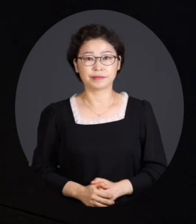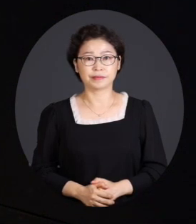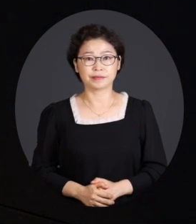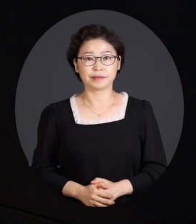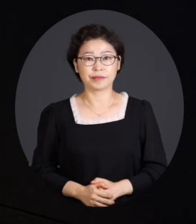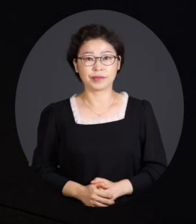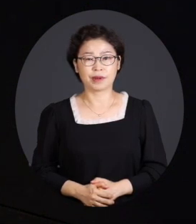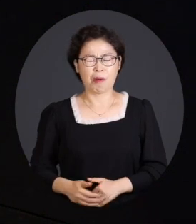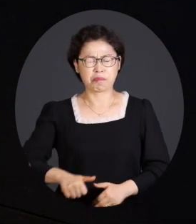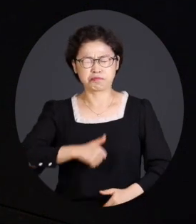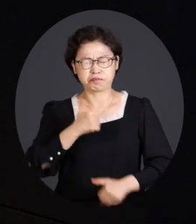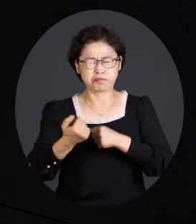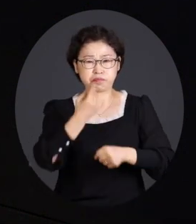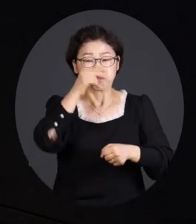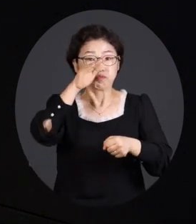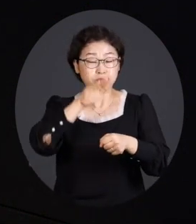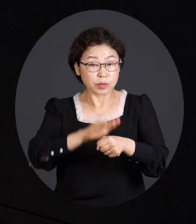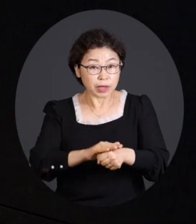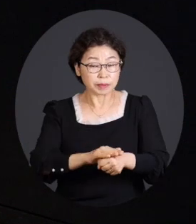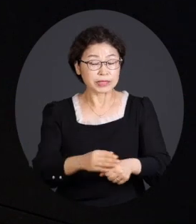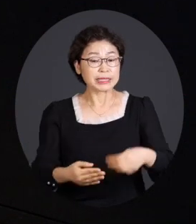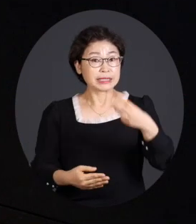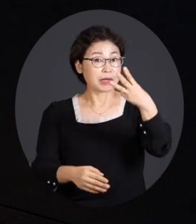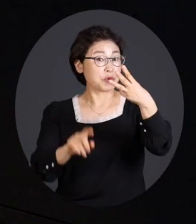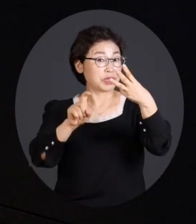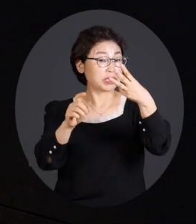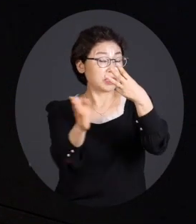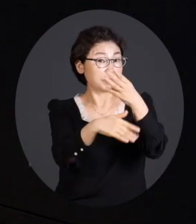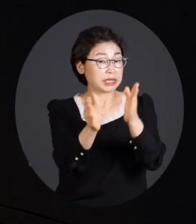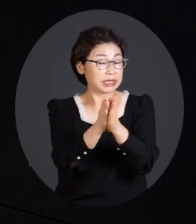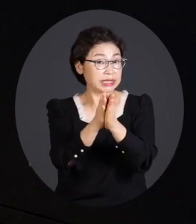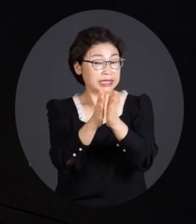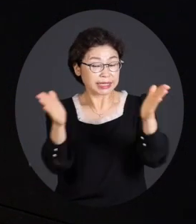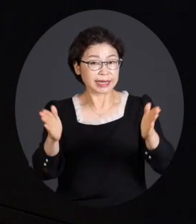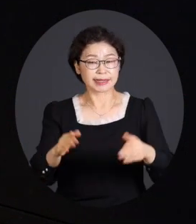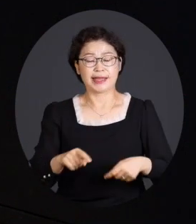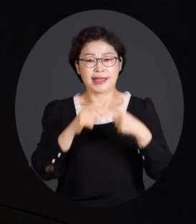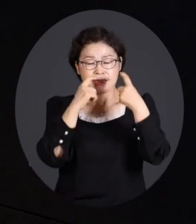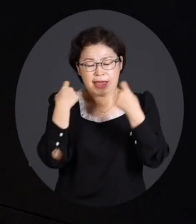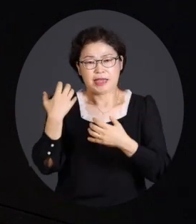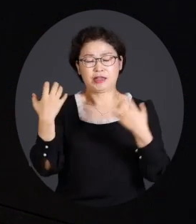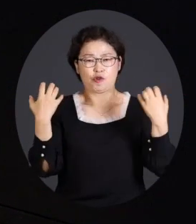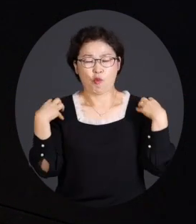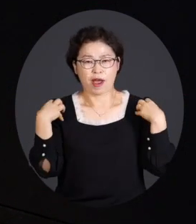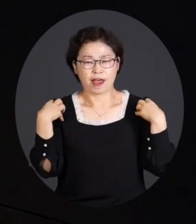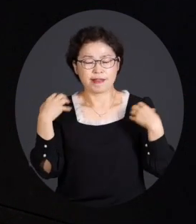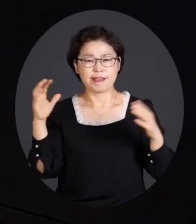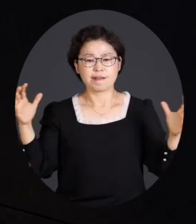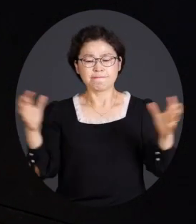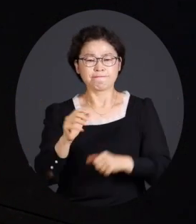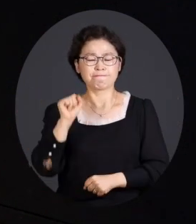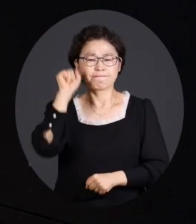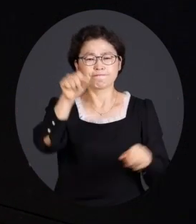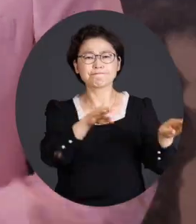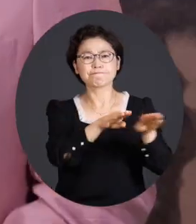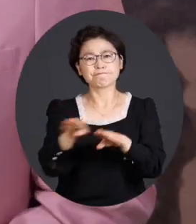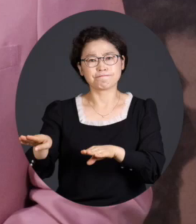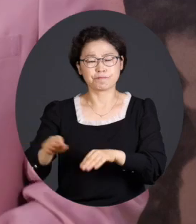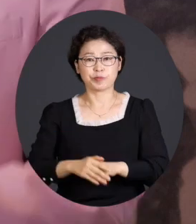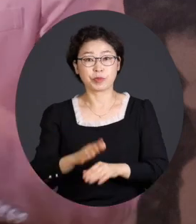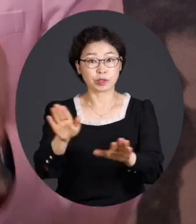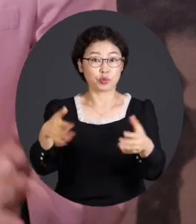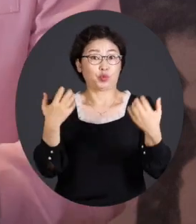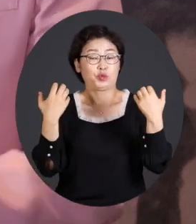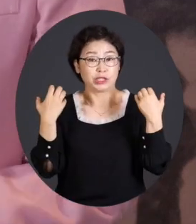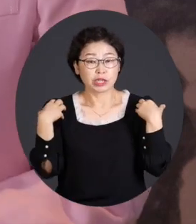이 분노와 억울함은 3월 10일부터 시작된 민관 총파업으로 이어집니다. 도청, 군청